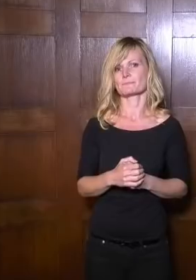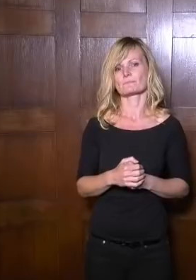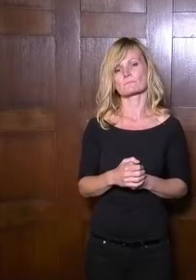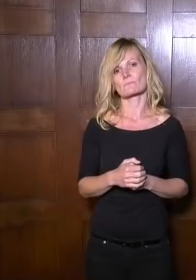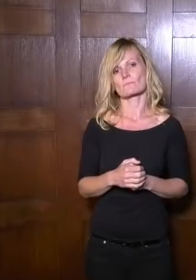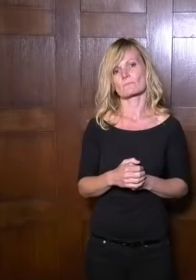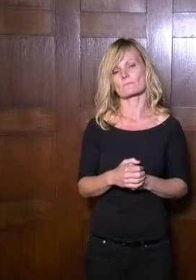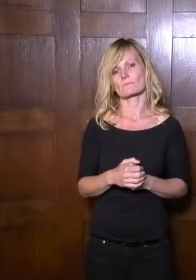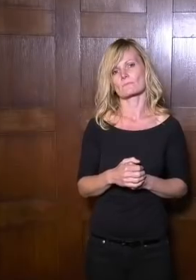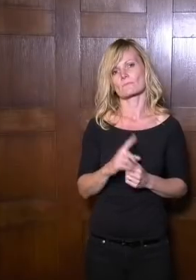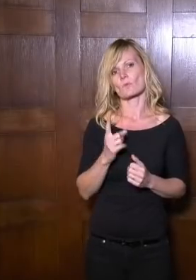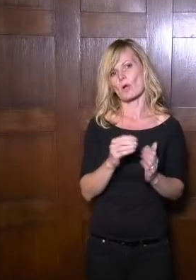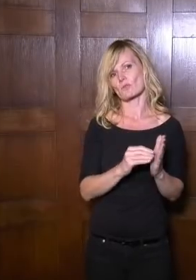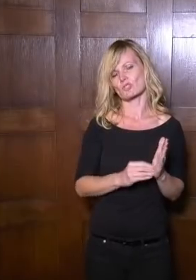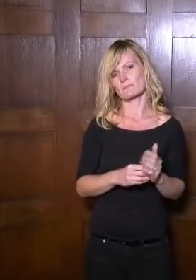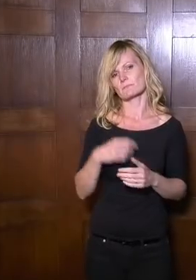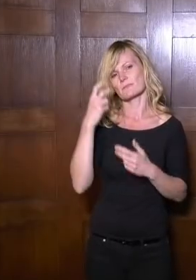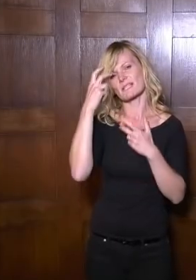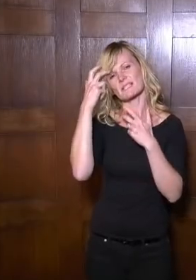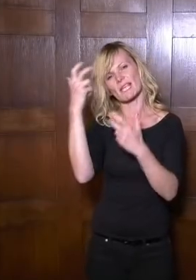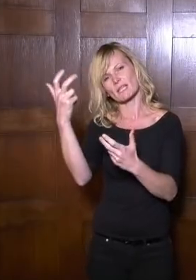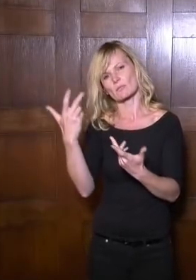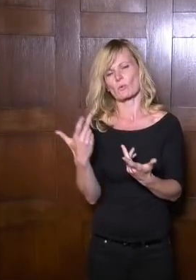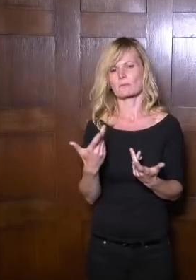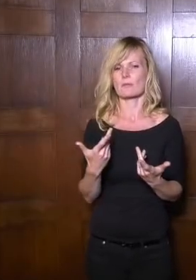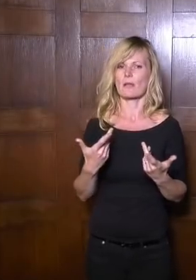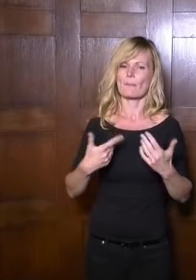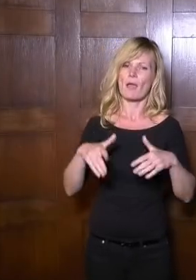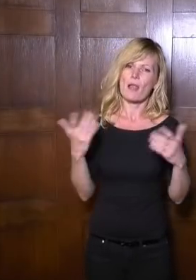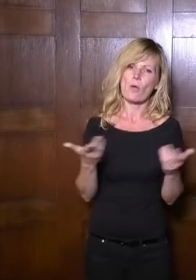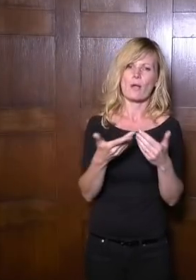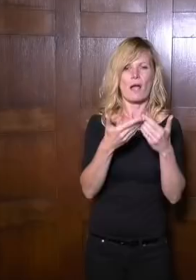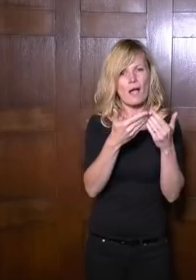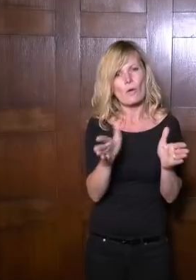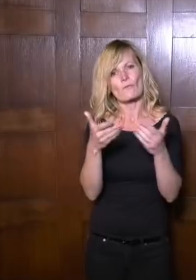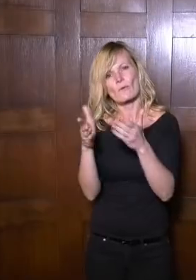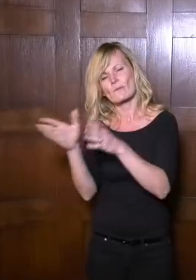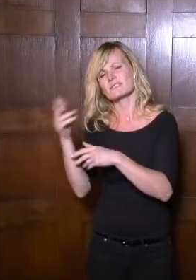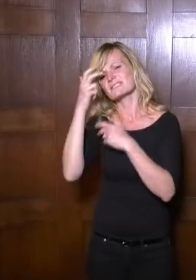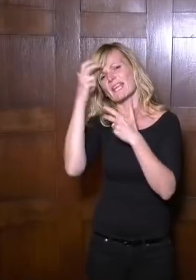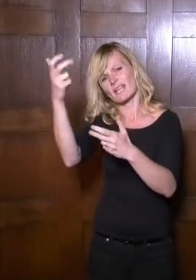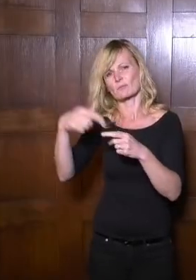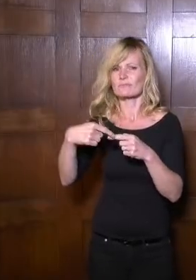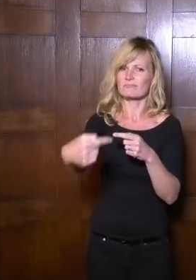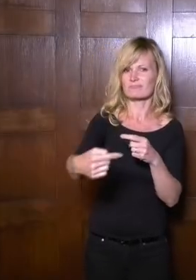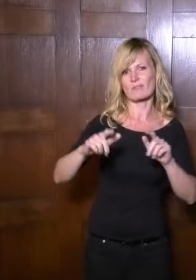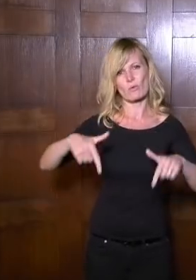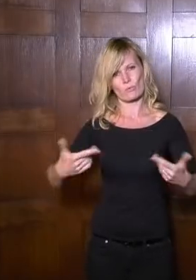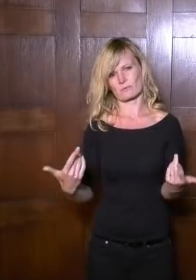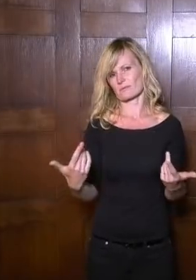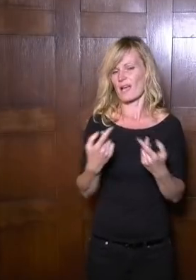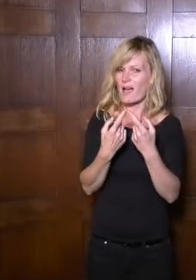Was habe ich mir noch aufgeschrieben? Die Sehnsucht natürlich nach Lockerung. Eine Sehnsucht, es müsse doch endlich wieder